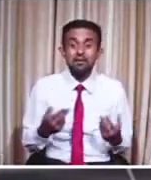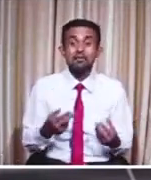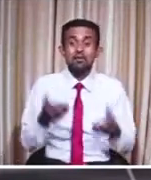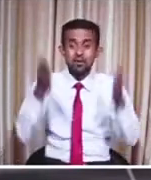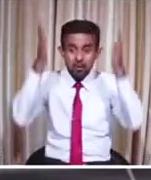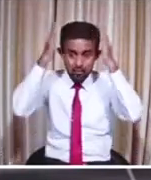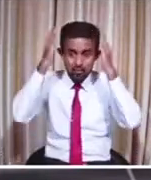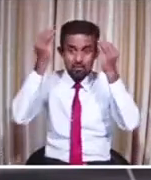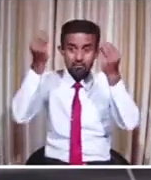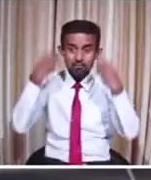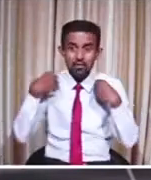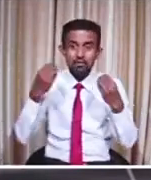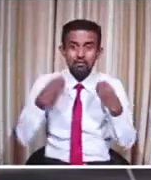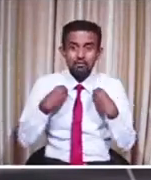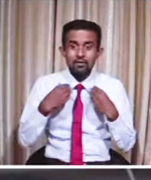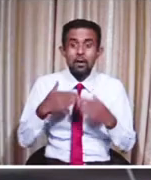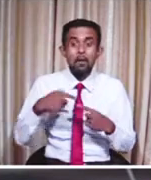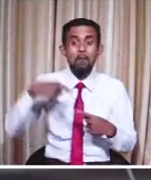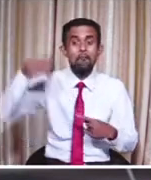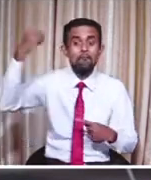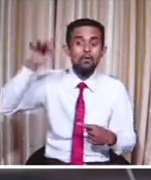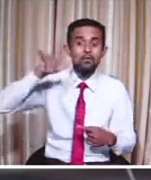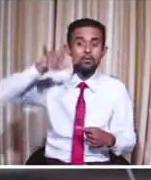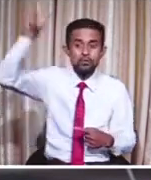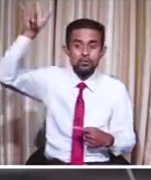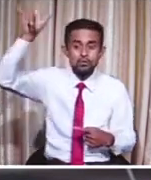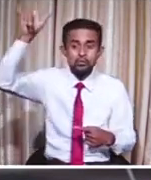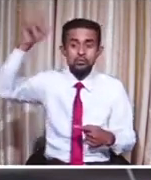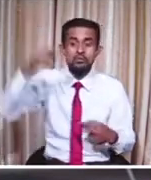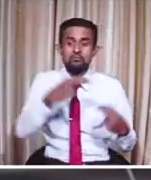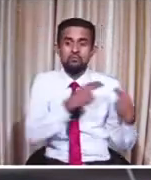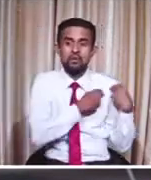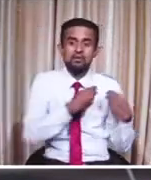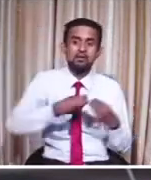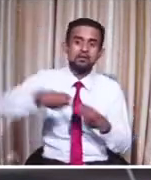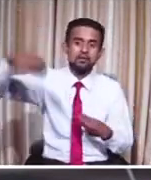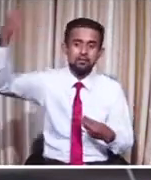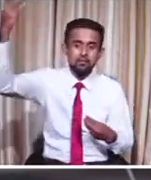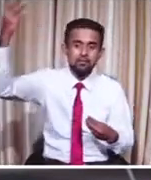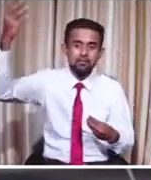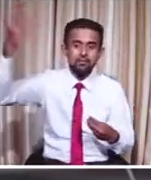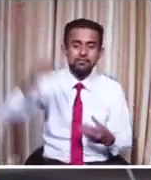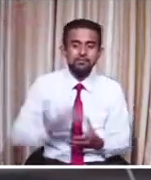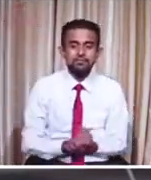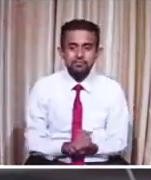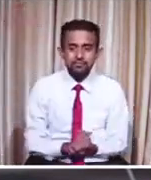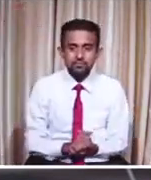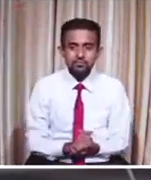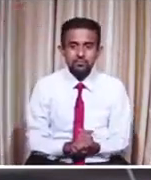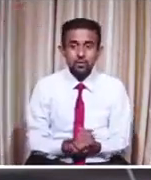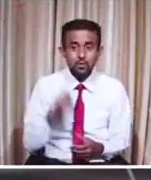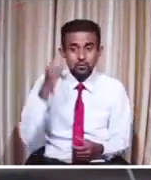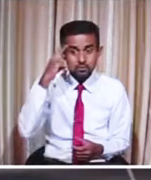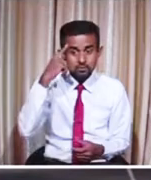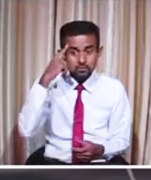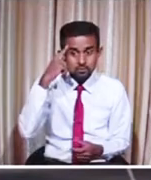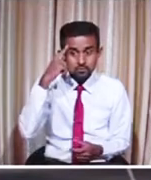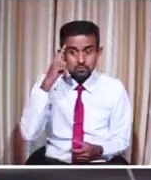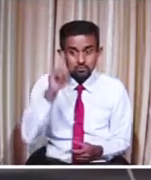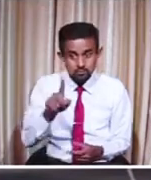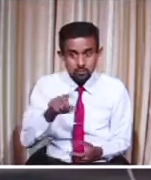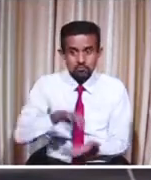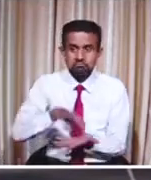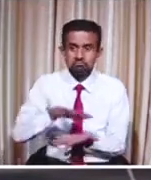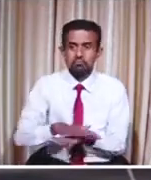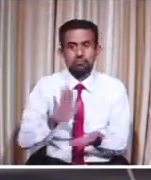tak? Peter ata ke balau tuhungi orang tuh luat misa bina kato adni bi. Ini sa budhiya peradari kerana tiiran